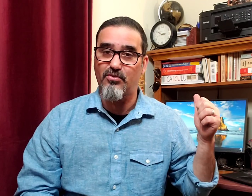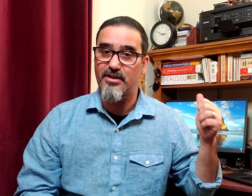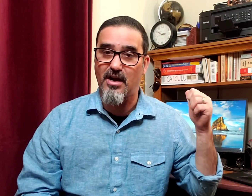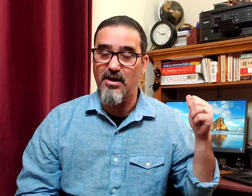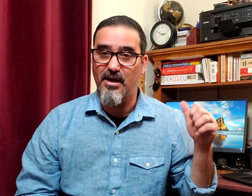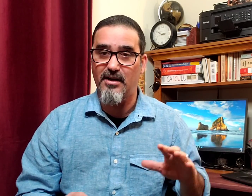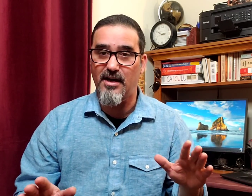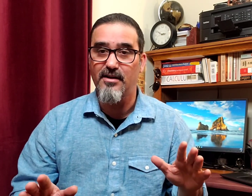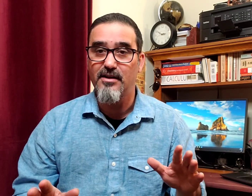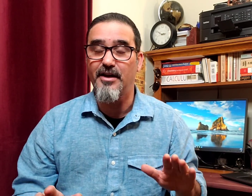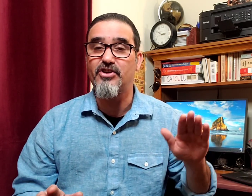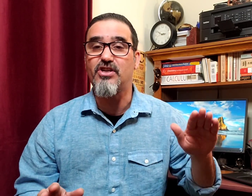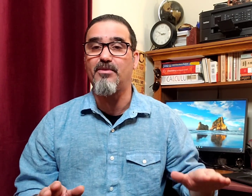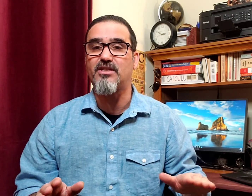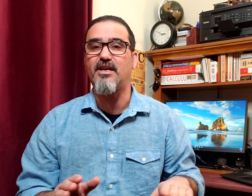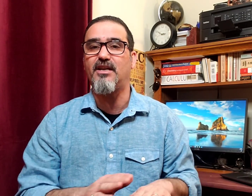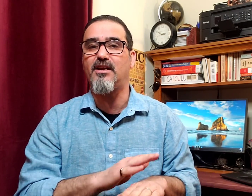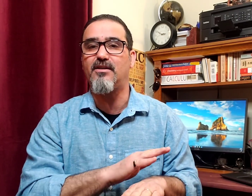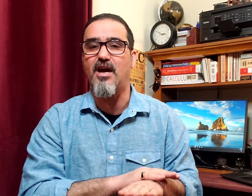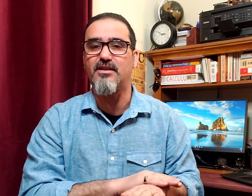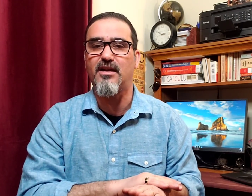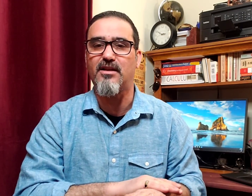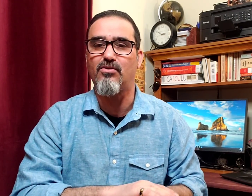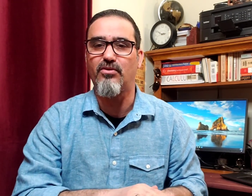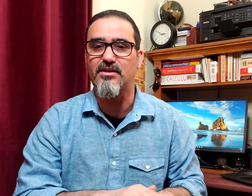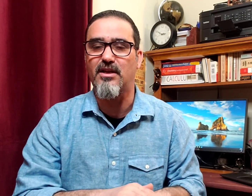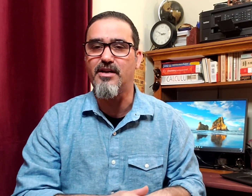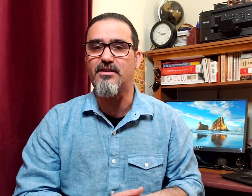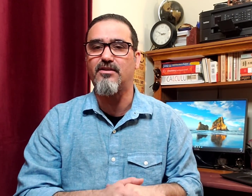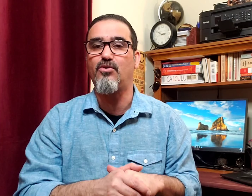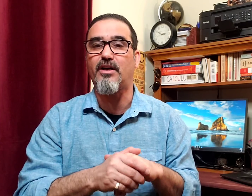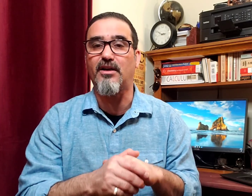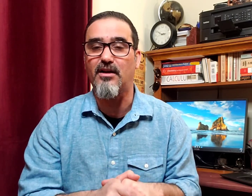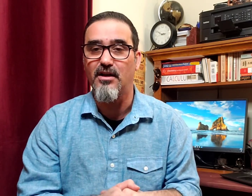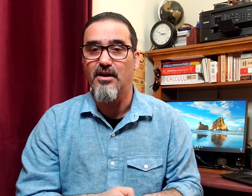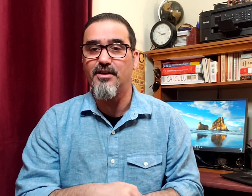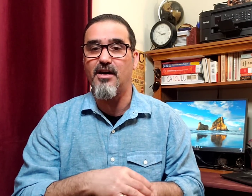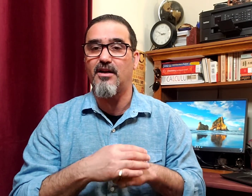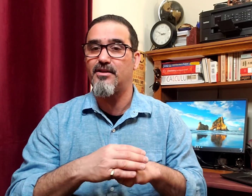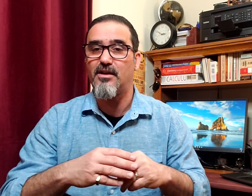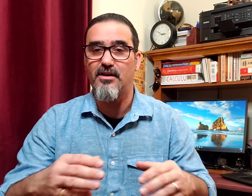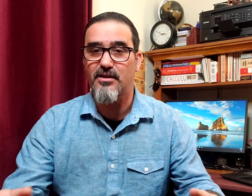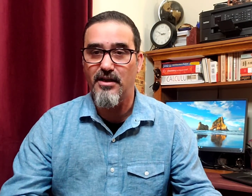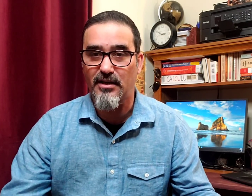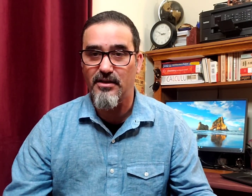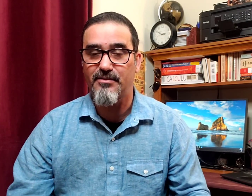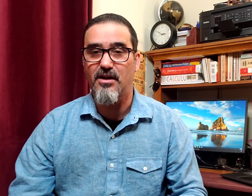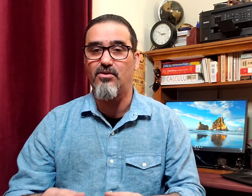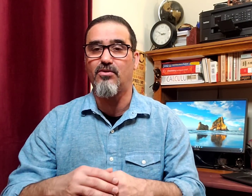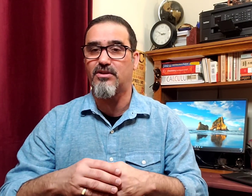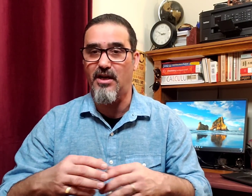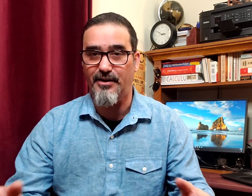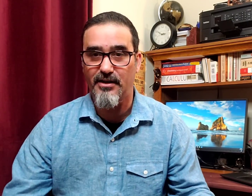مع سويسرا ولا مع لا، يعني الشعب الجزائري لا زالت له كل الصلاحيات أنه يقرر إذا أراد تغيير